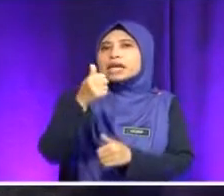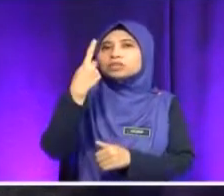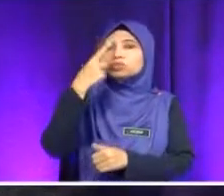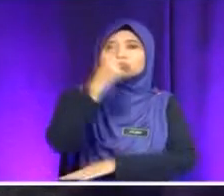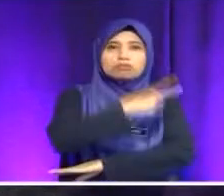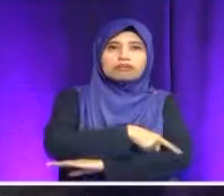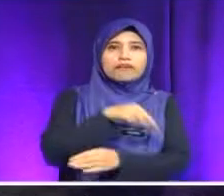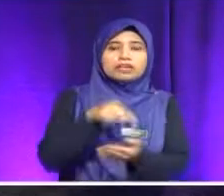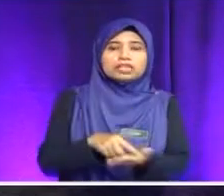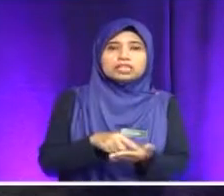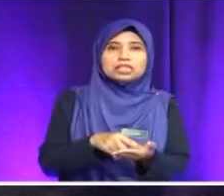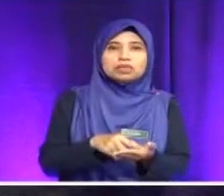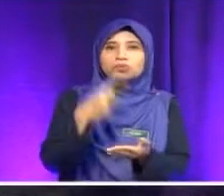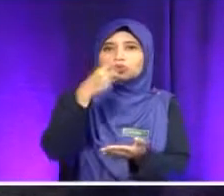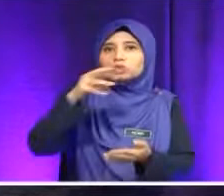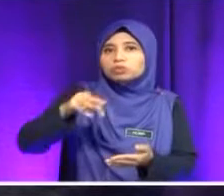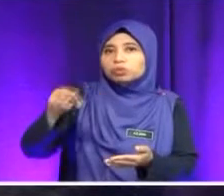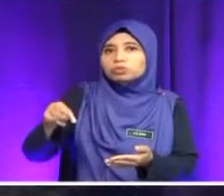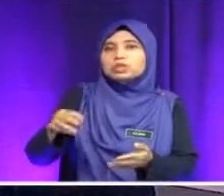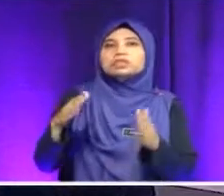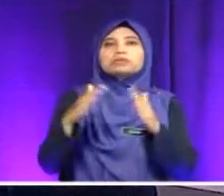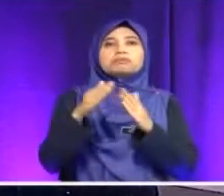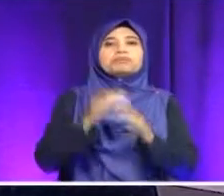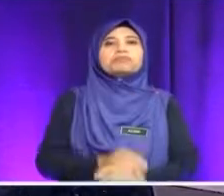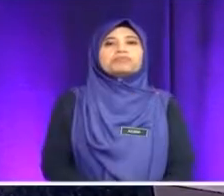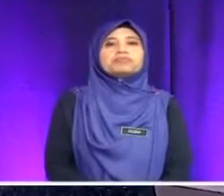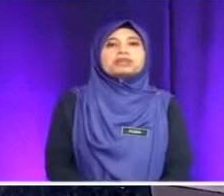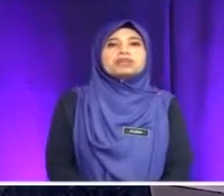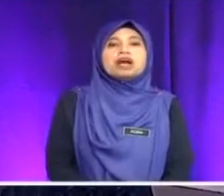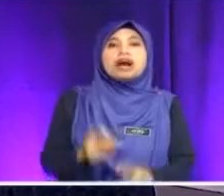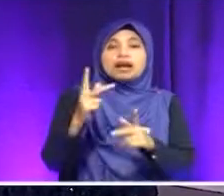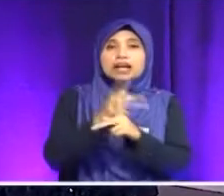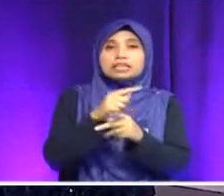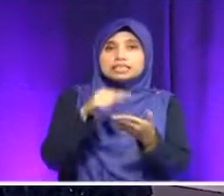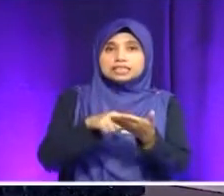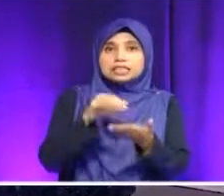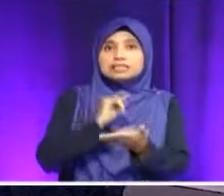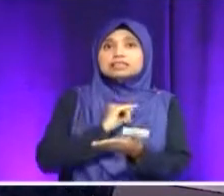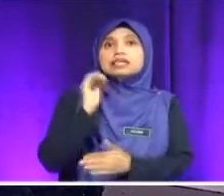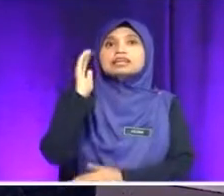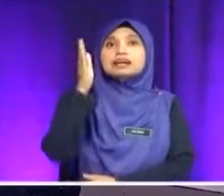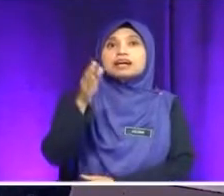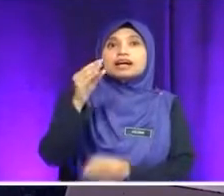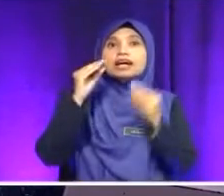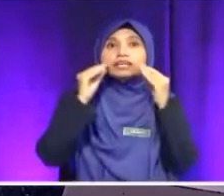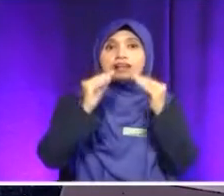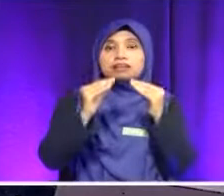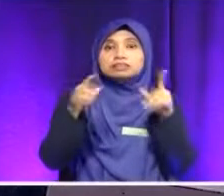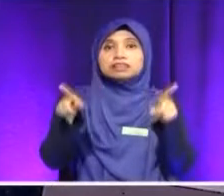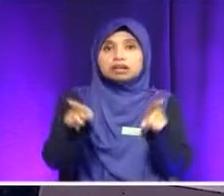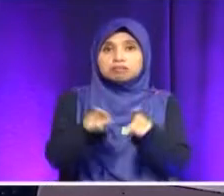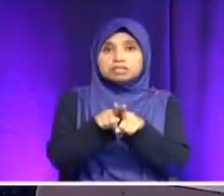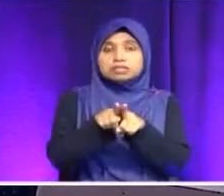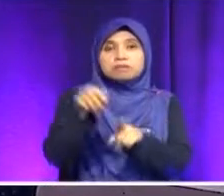dan juga murid-murid di rumah sana oke untuk kali ini saya akan mengajak bersama dengan